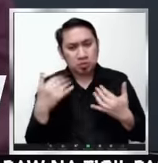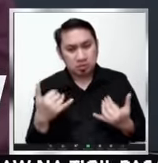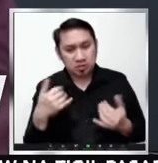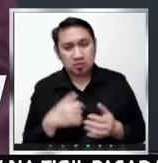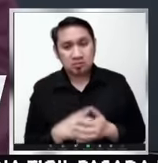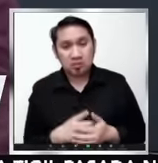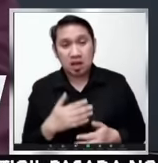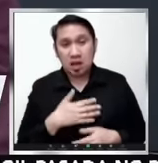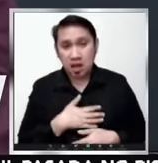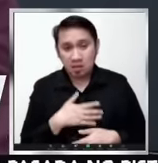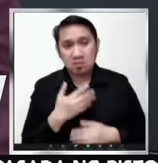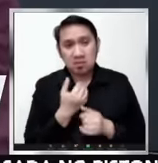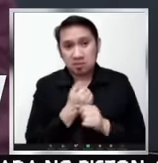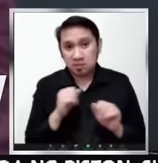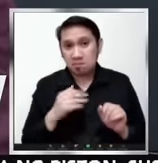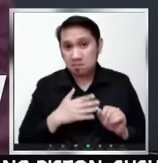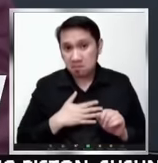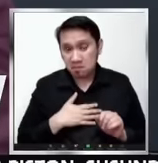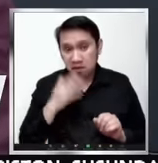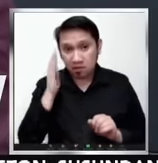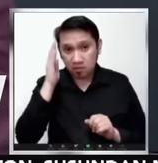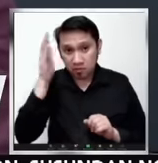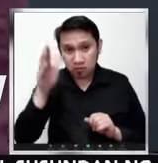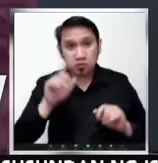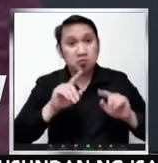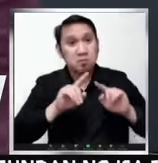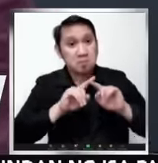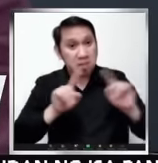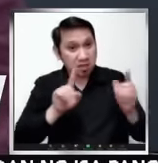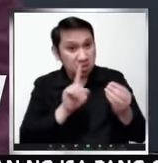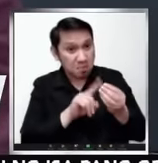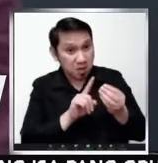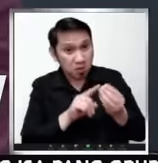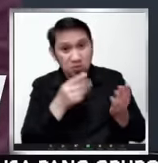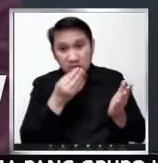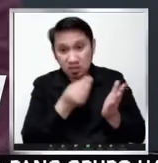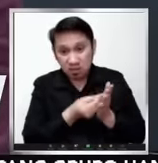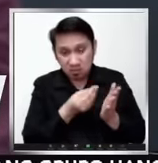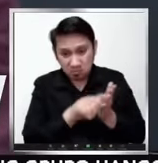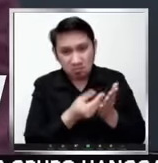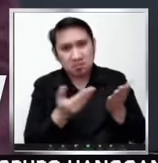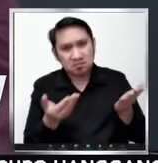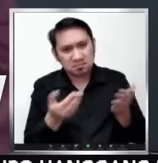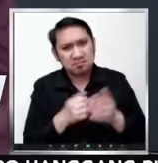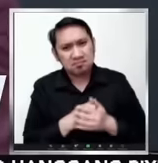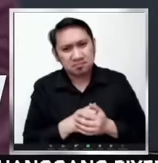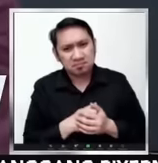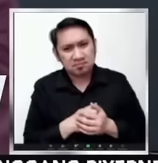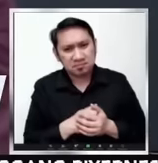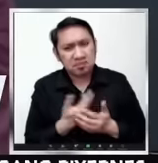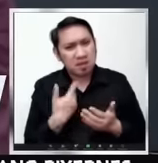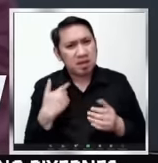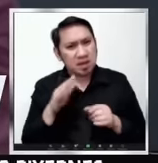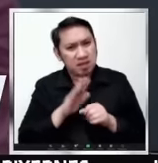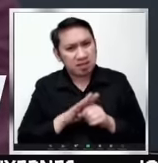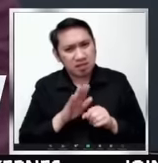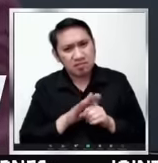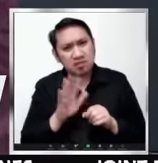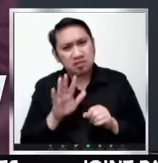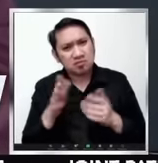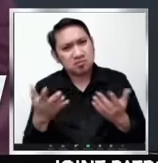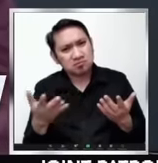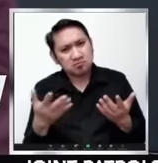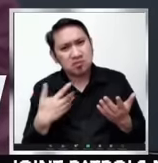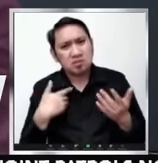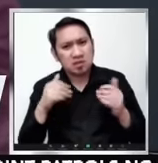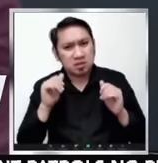future? Yes. But as for the money, of course, it's there, you know, it's enough to get by. I'm able to protect